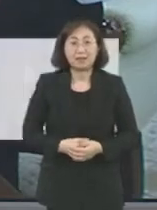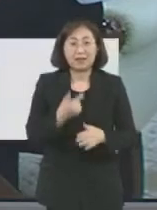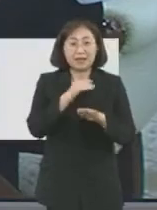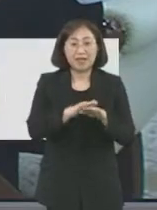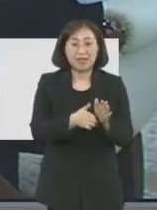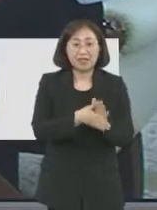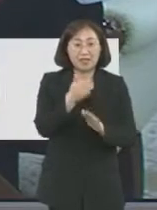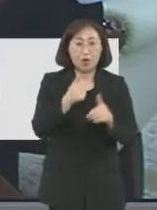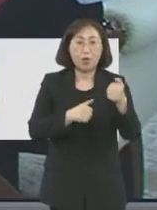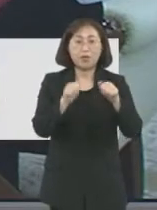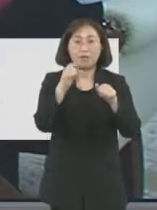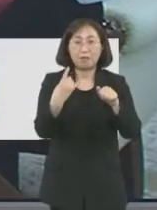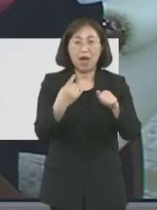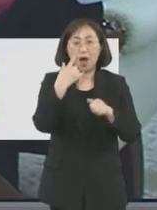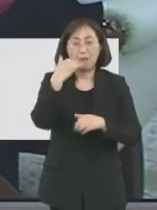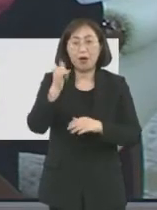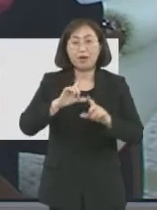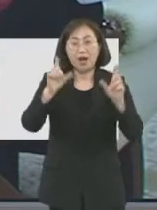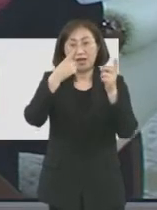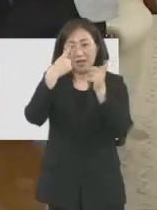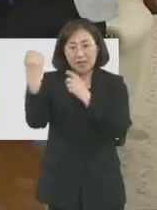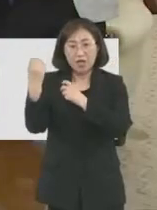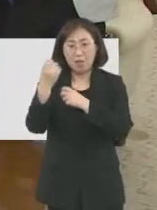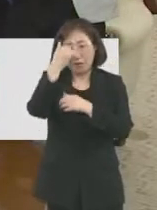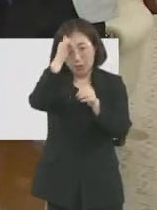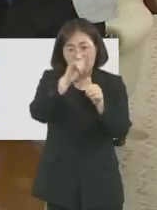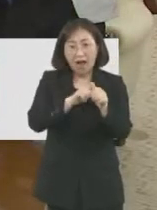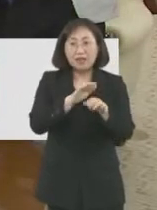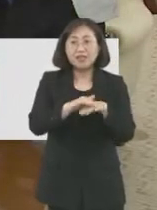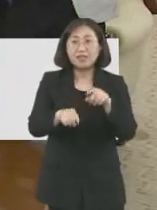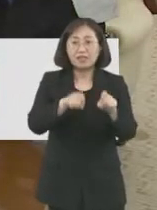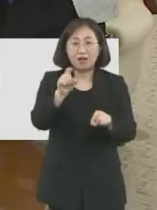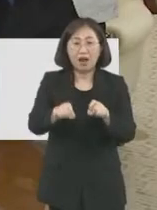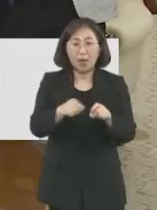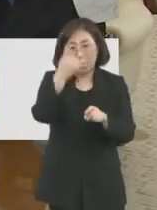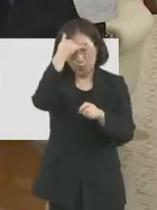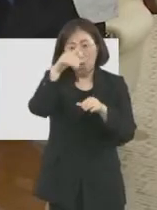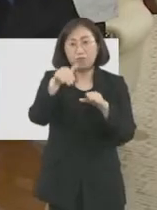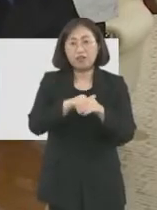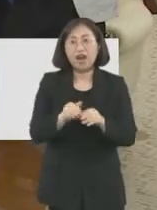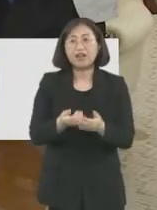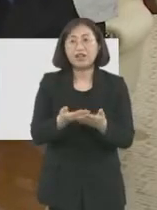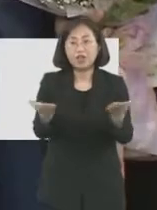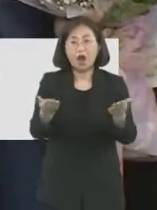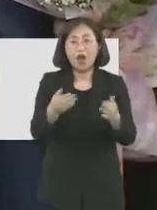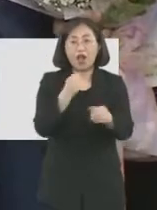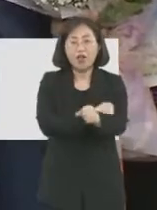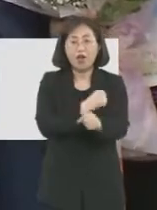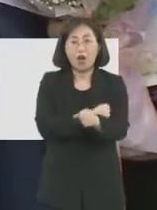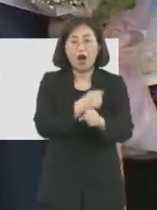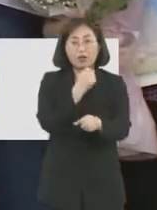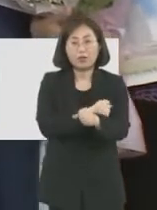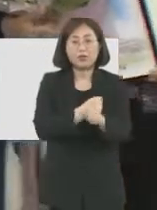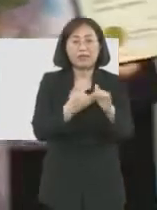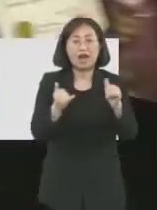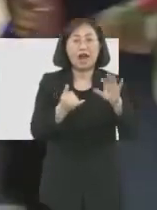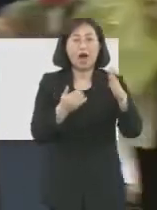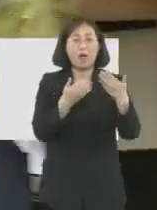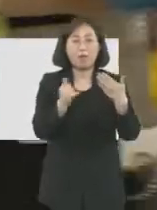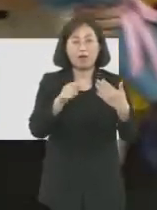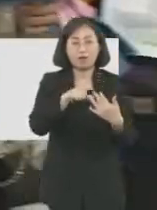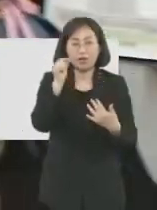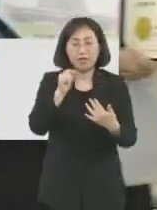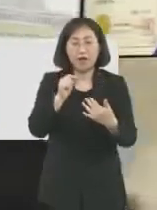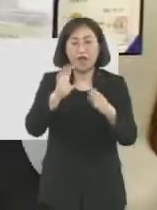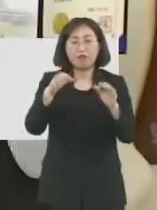대전시 렌 제 50회 어버이날을 기념해 효행을 실천하고 효 문화 확산에 기여한 유공자 9명을 선발해